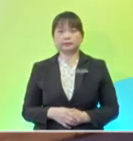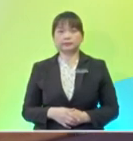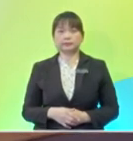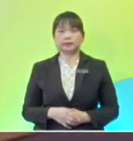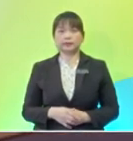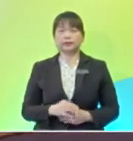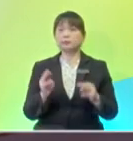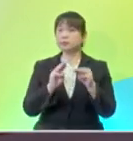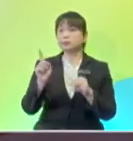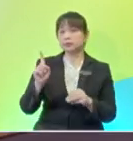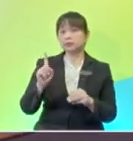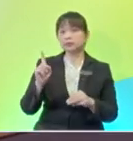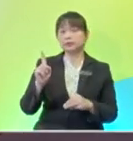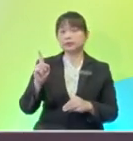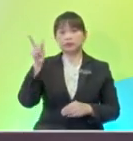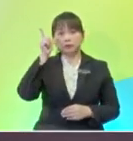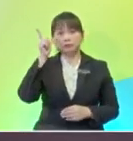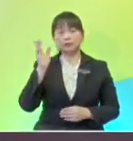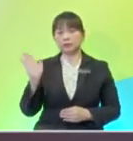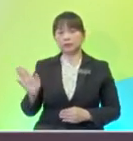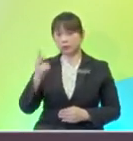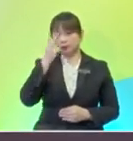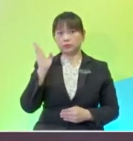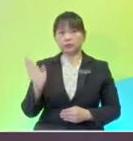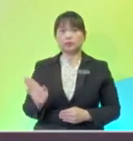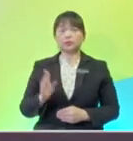Tapi kalau kita buat